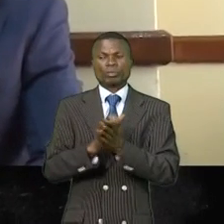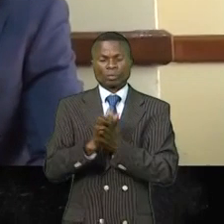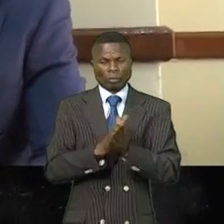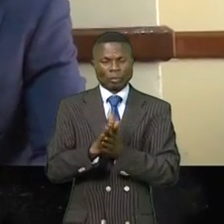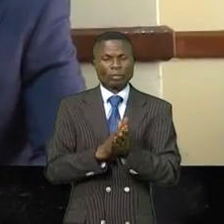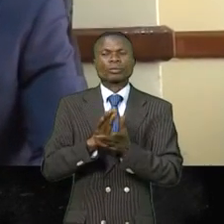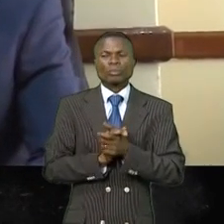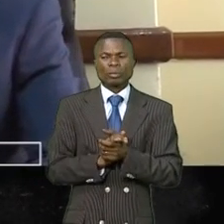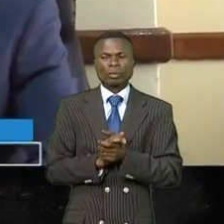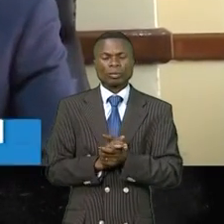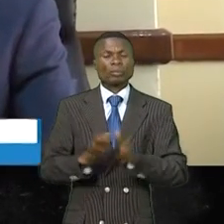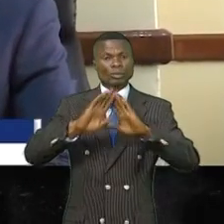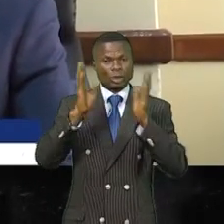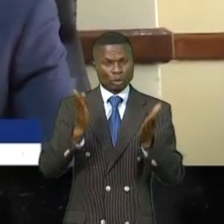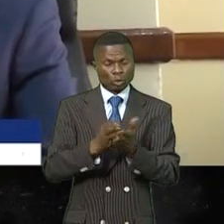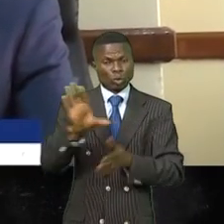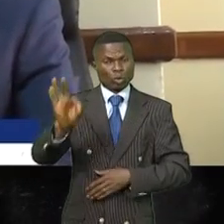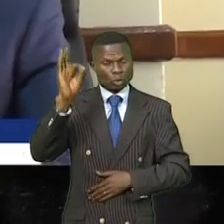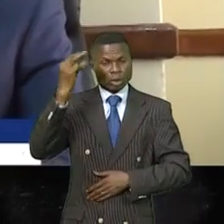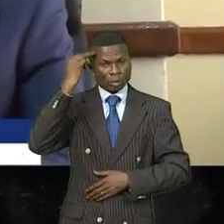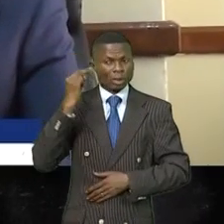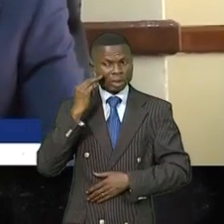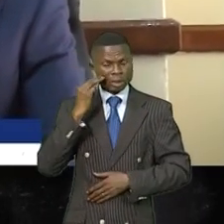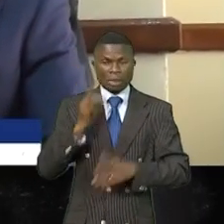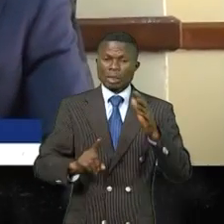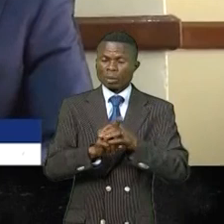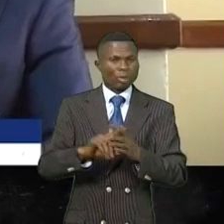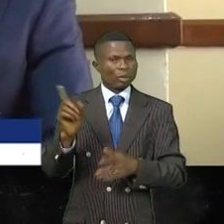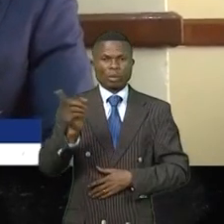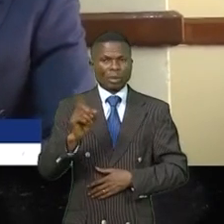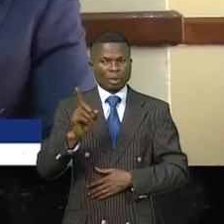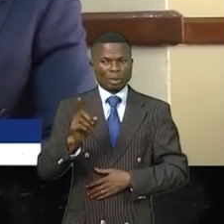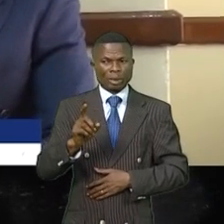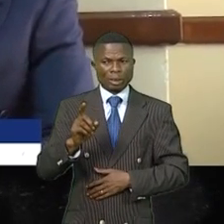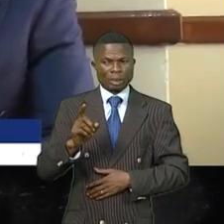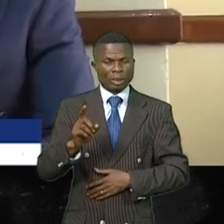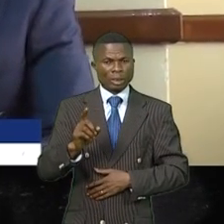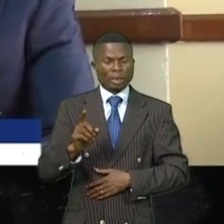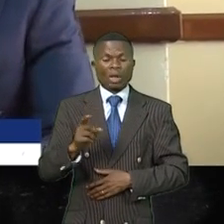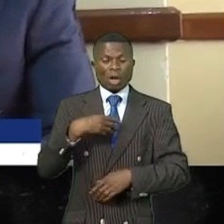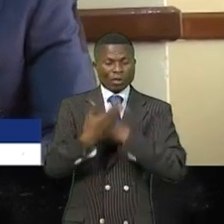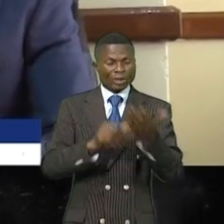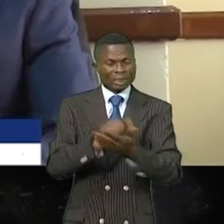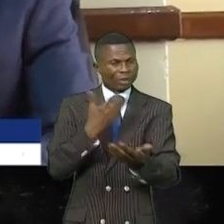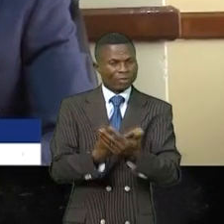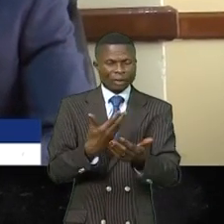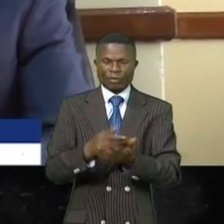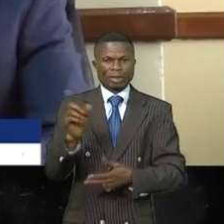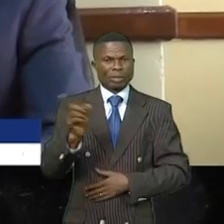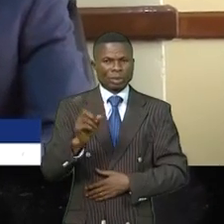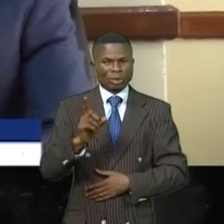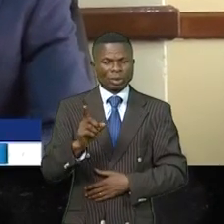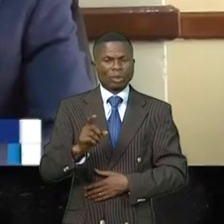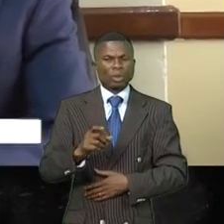ceux sur qui le choix est tombé, ce n'est pas un hasard. Il ne fallait pas y aller très rapidement. Il